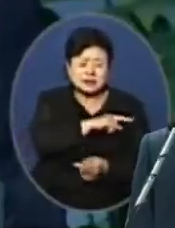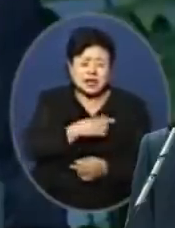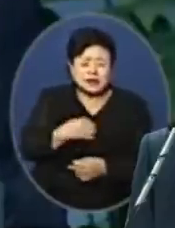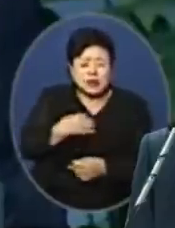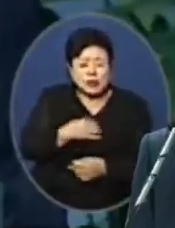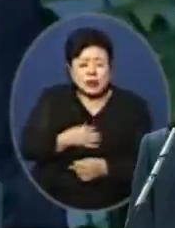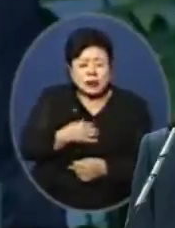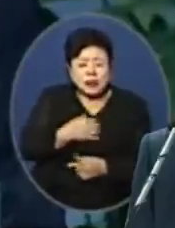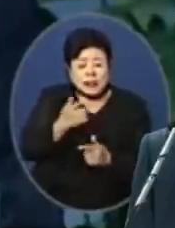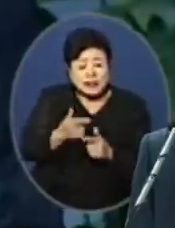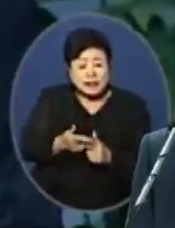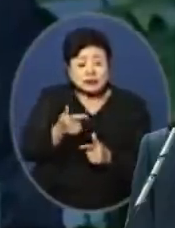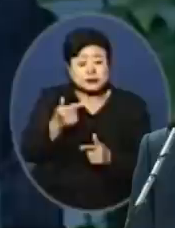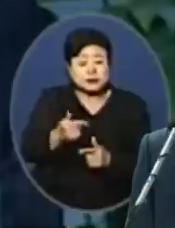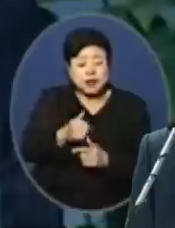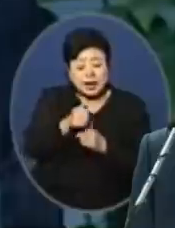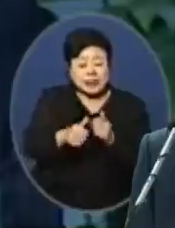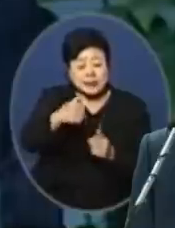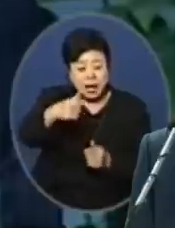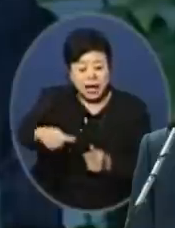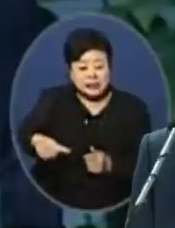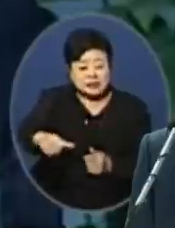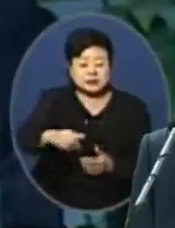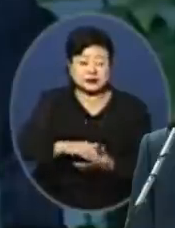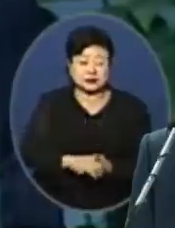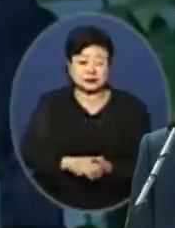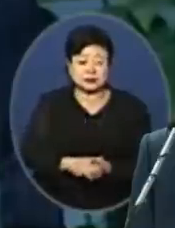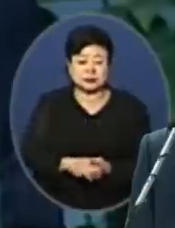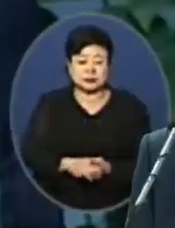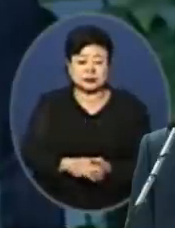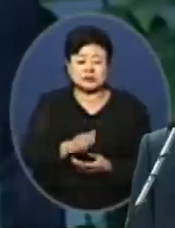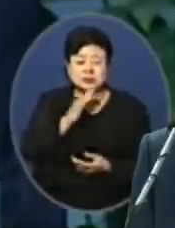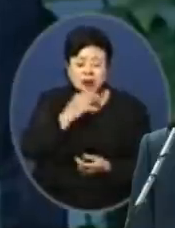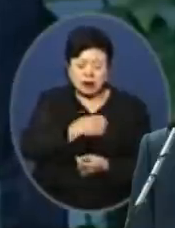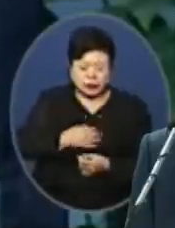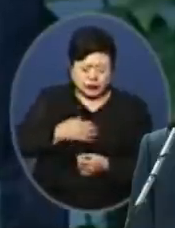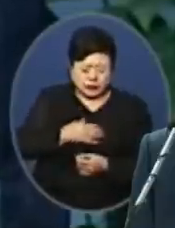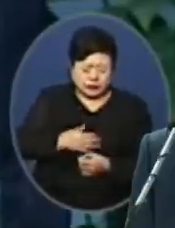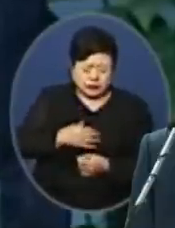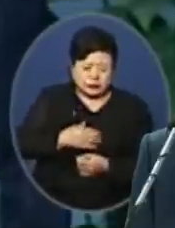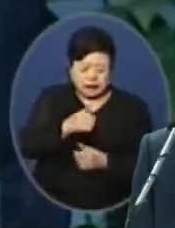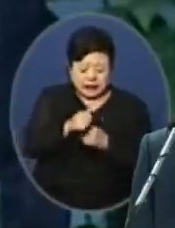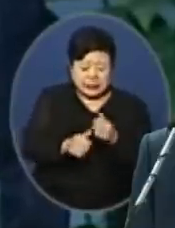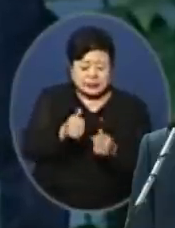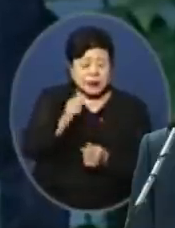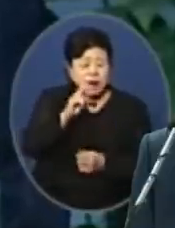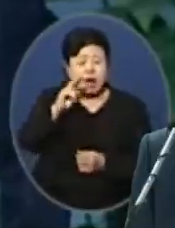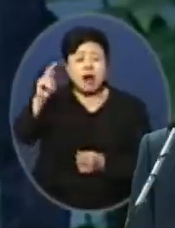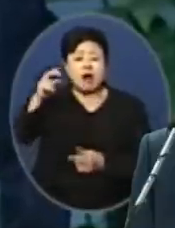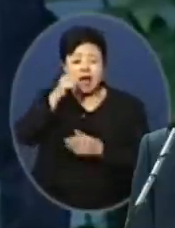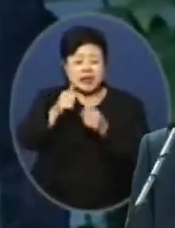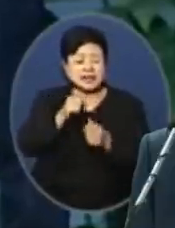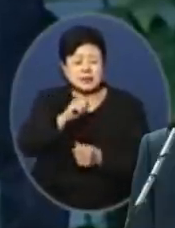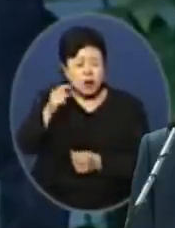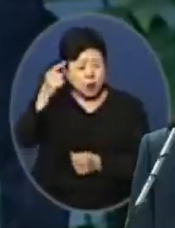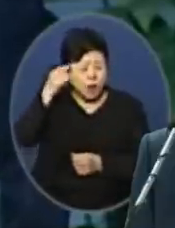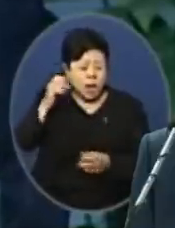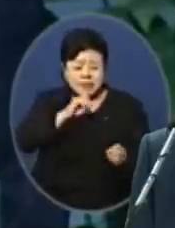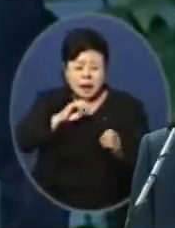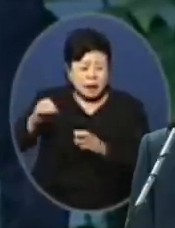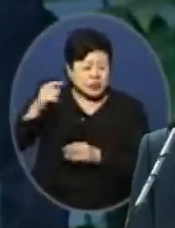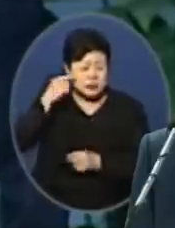괴롭습니다. 예수님도 하나님 아들이시면서도 얼마나 괴로웠기에 하나님이여 하나님이여 어찌하여